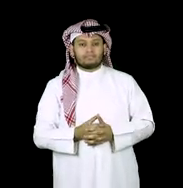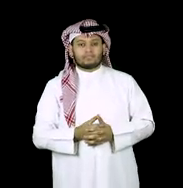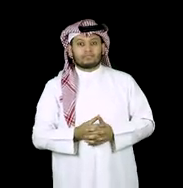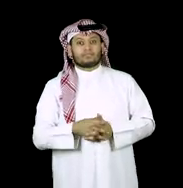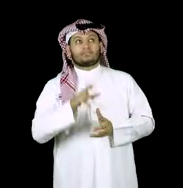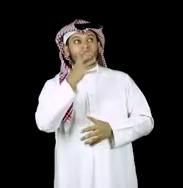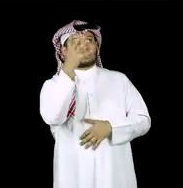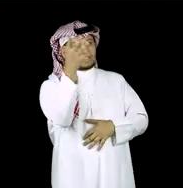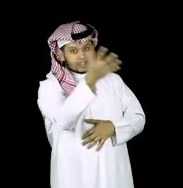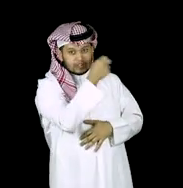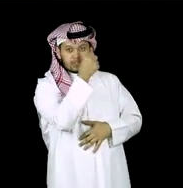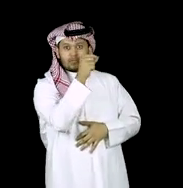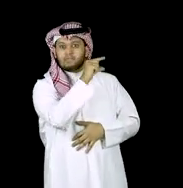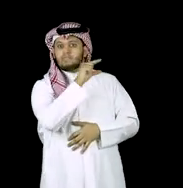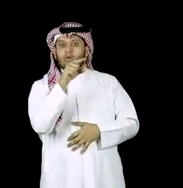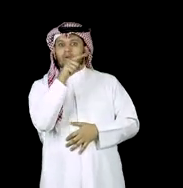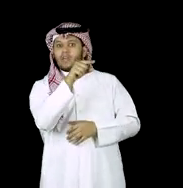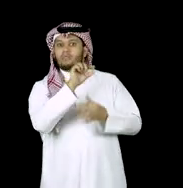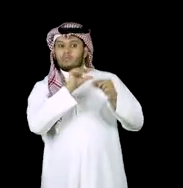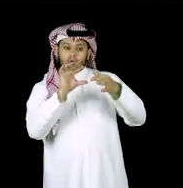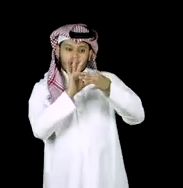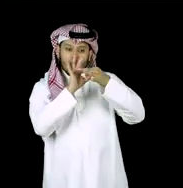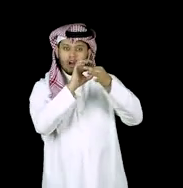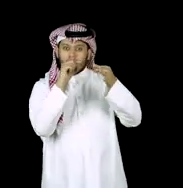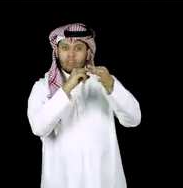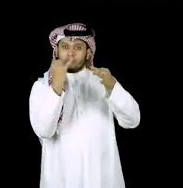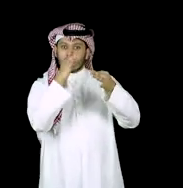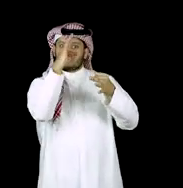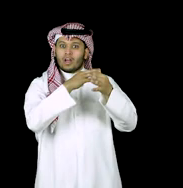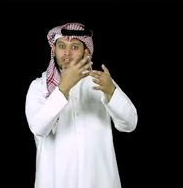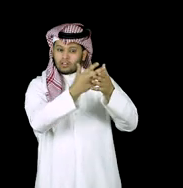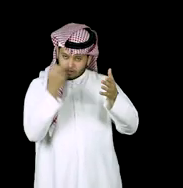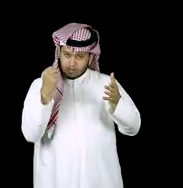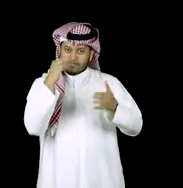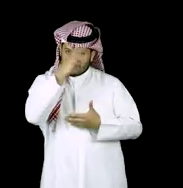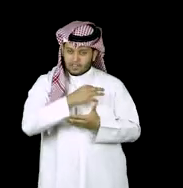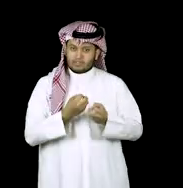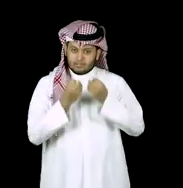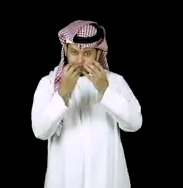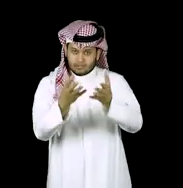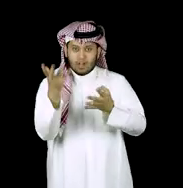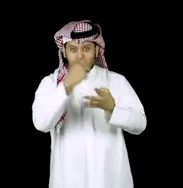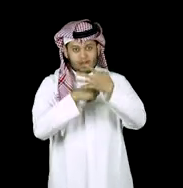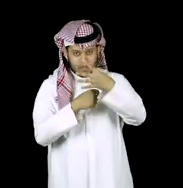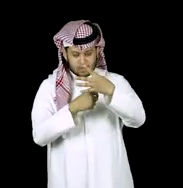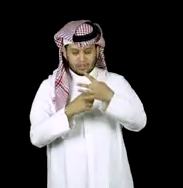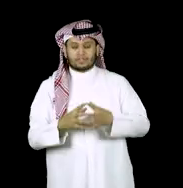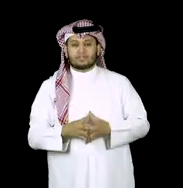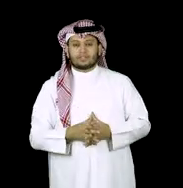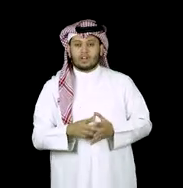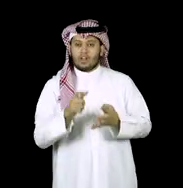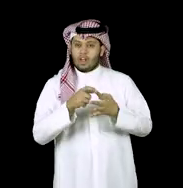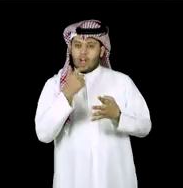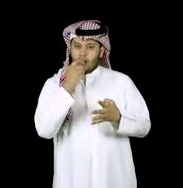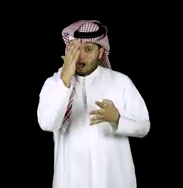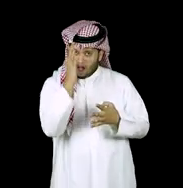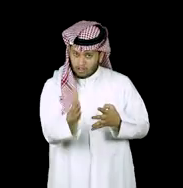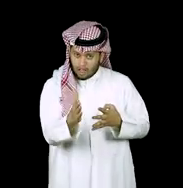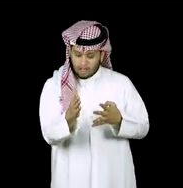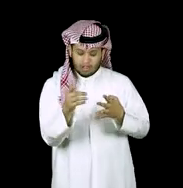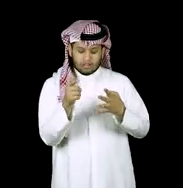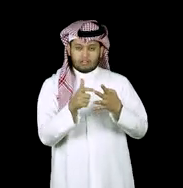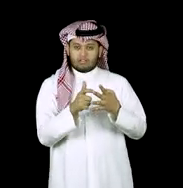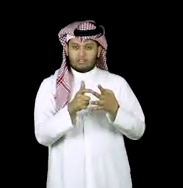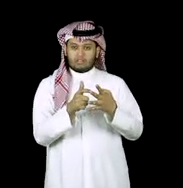وسنأخذ أهم مبادئ العلاقات الدولية في الإسلام، وهي أربع: العدالة